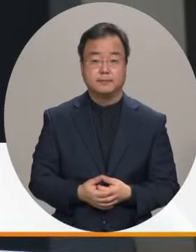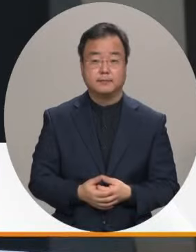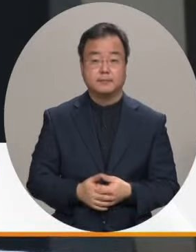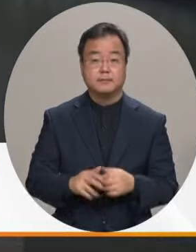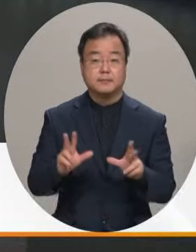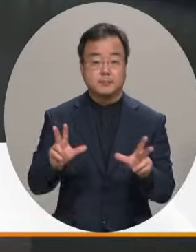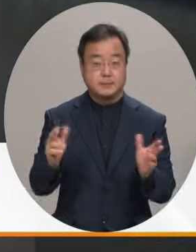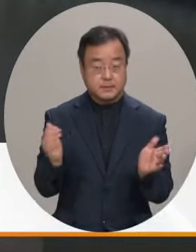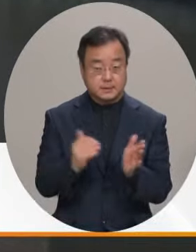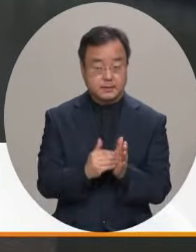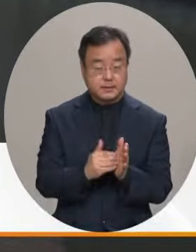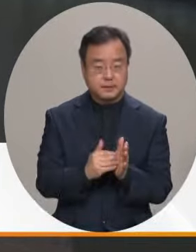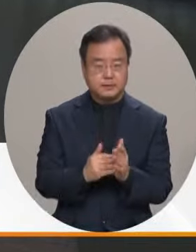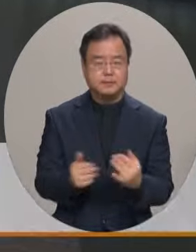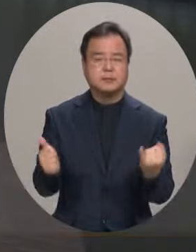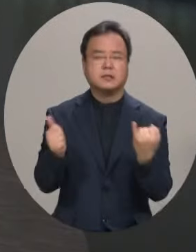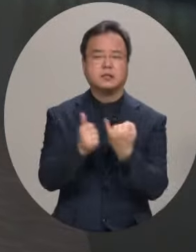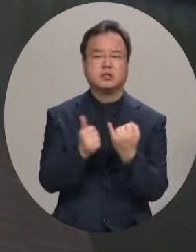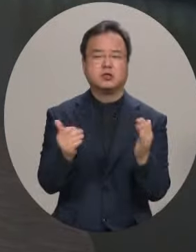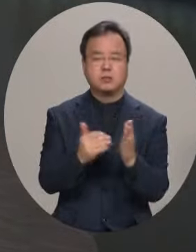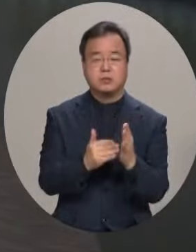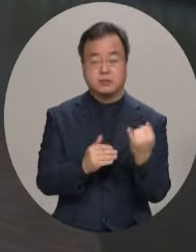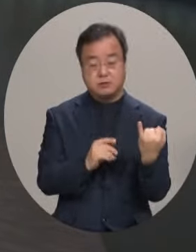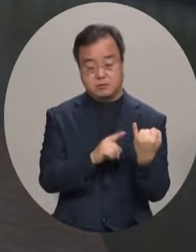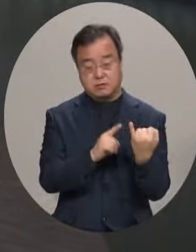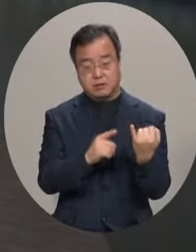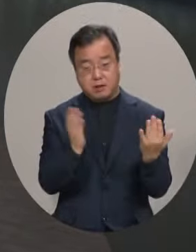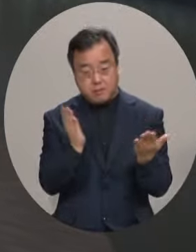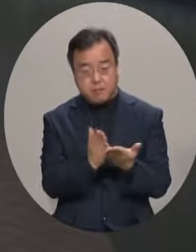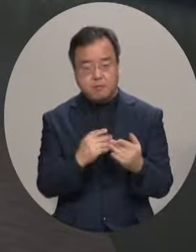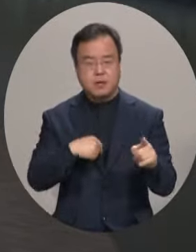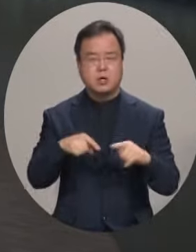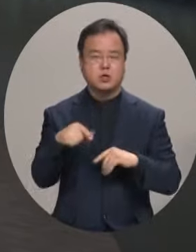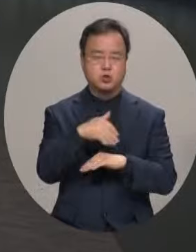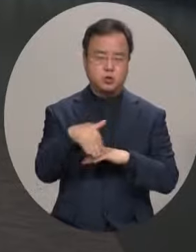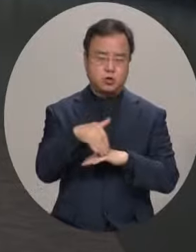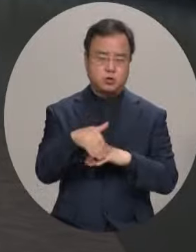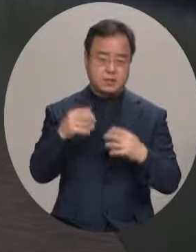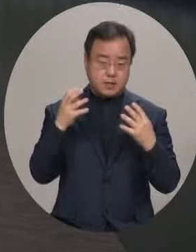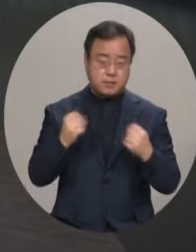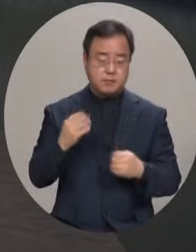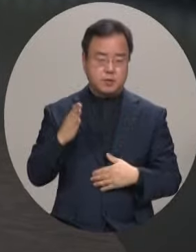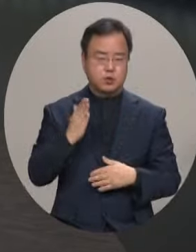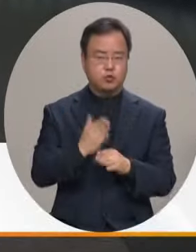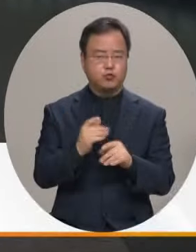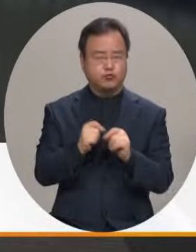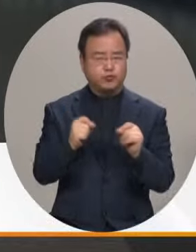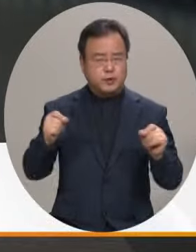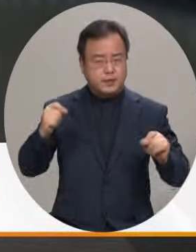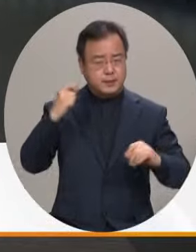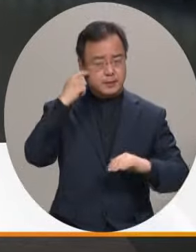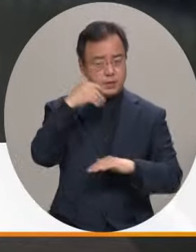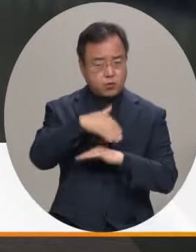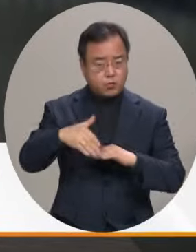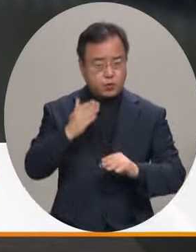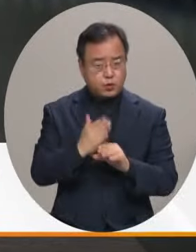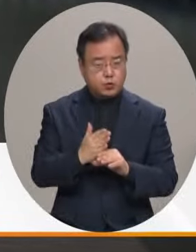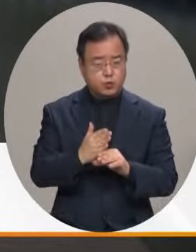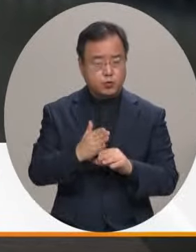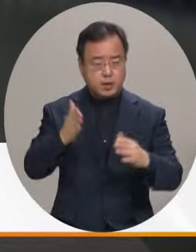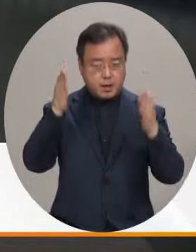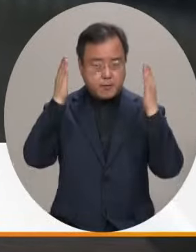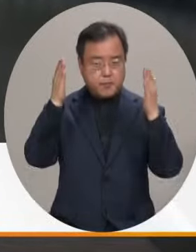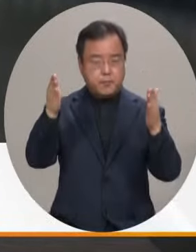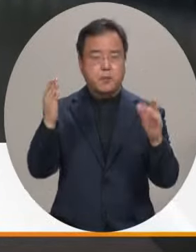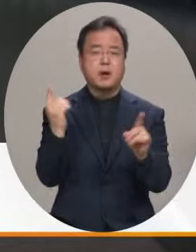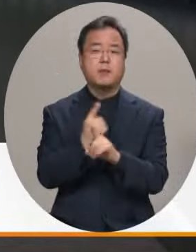지금까지는이 기혼여성의 맞춘 정책이 대부분이었는데요이 중장기적인 관점에서 어떤 방향으로 정책이